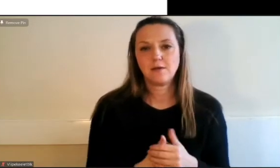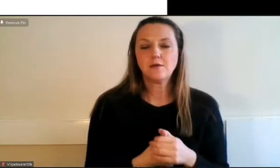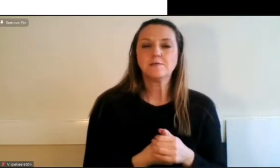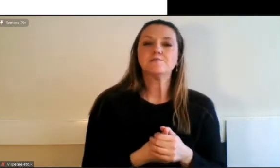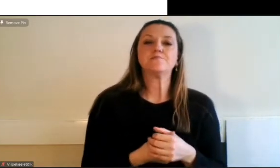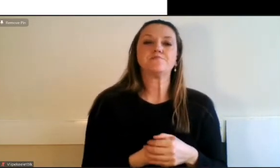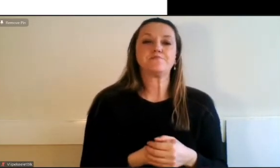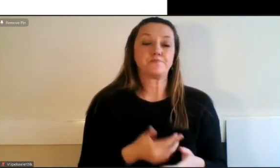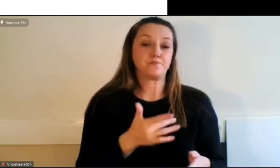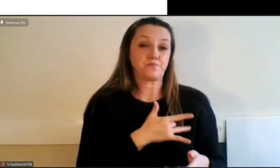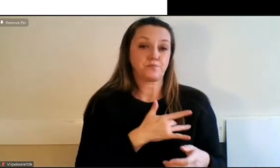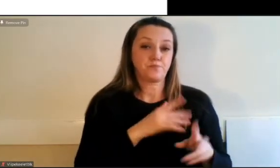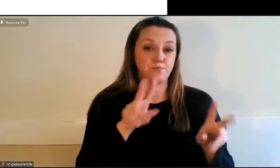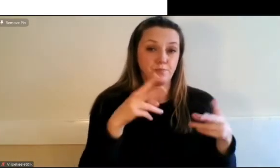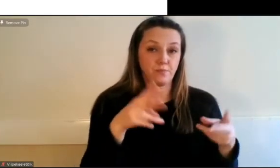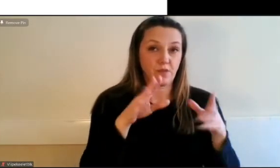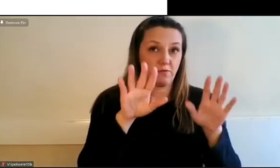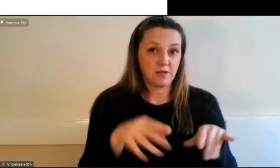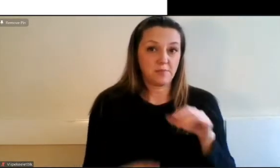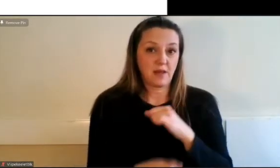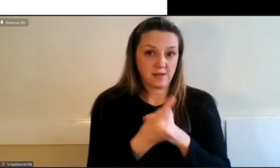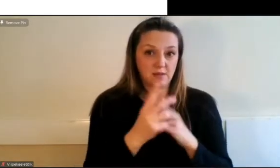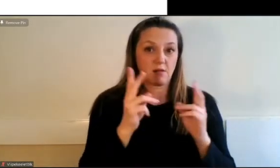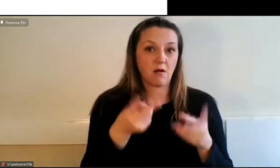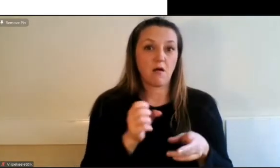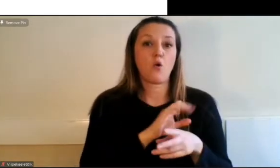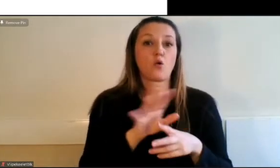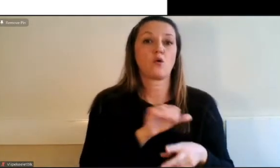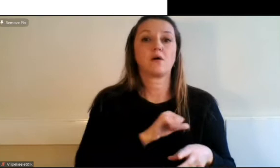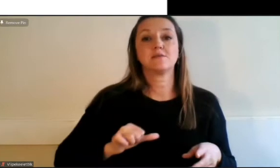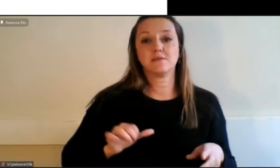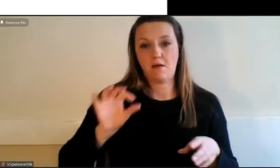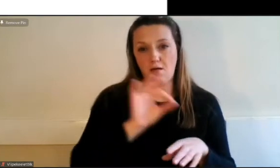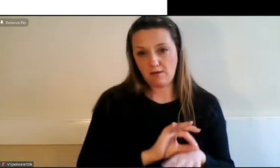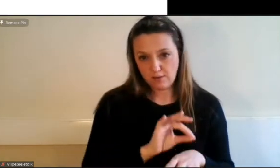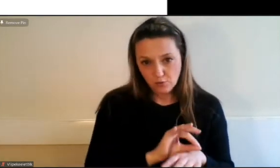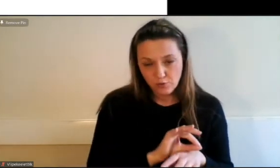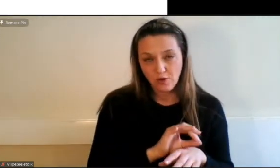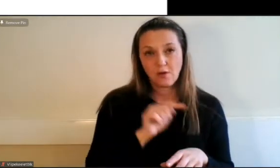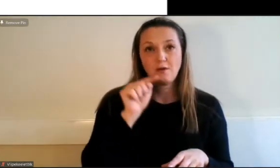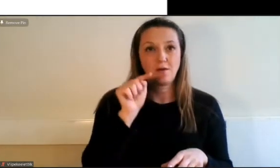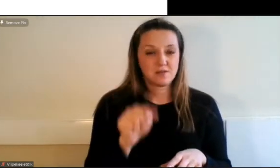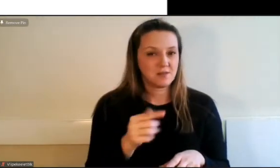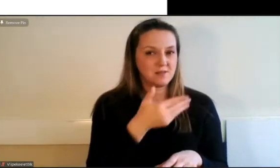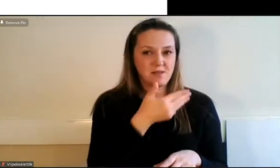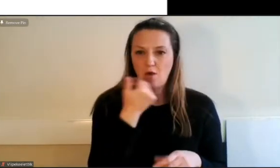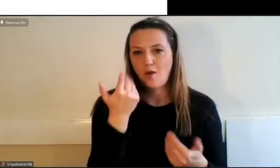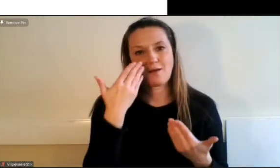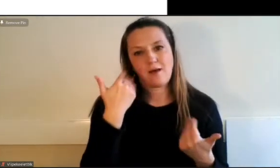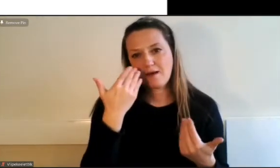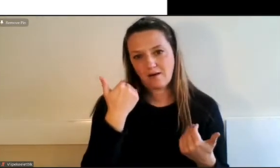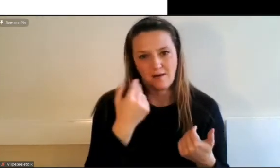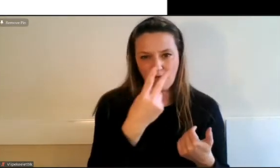on põletikuvastane ja rindkerevalu võtab vähemaks ja saavad sellega